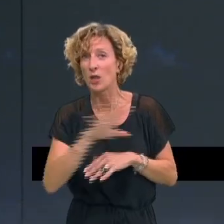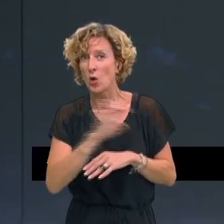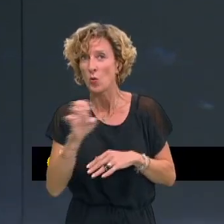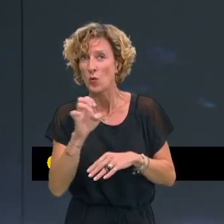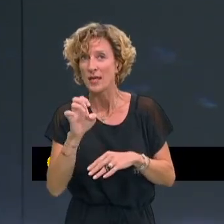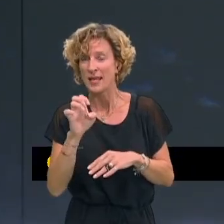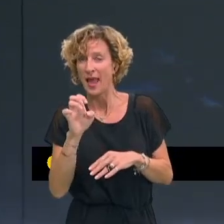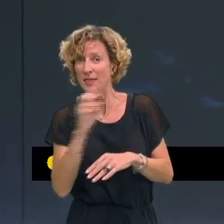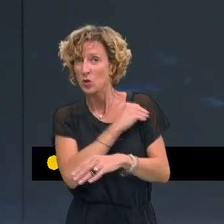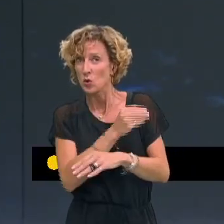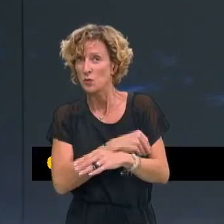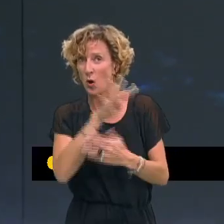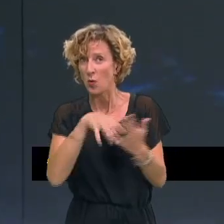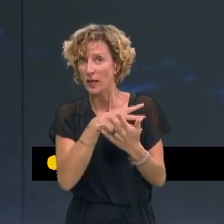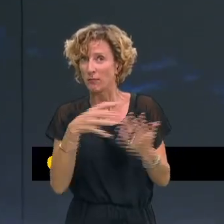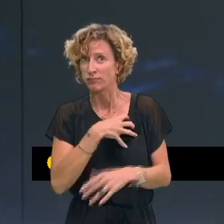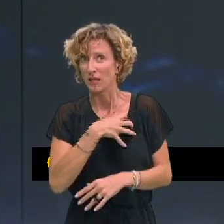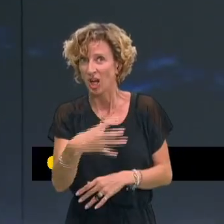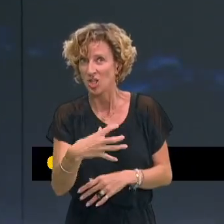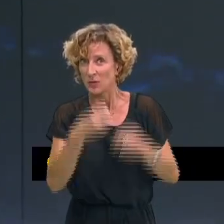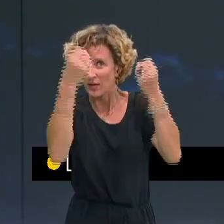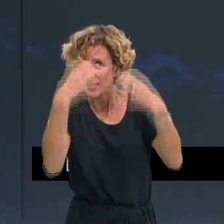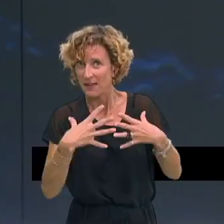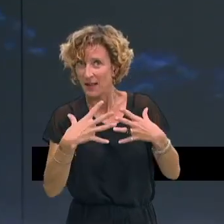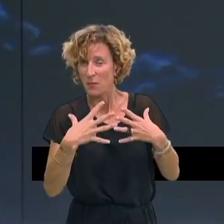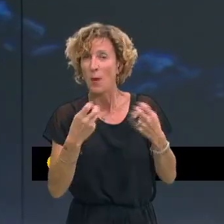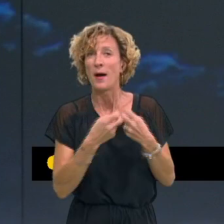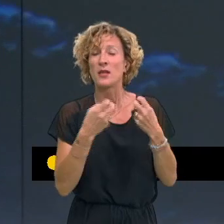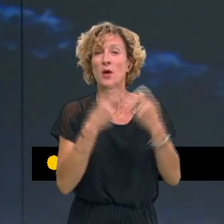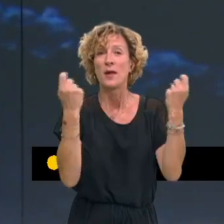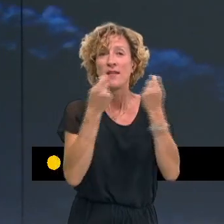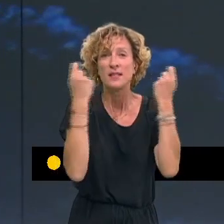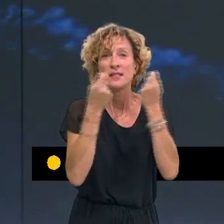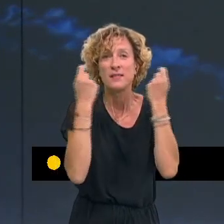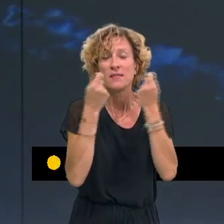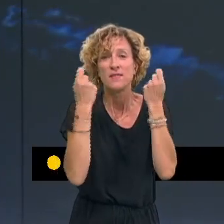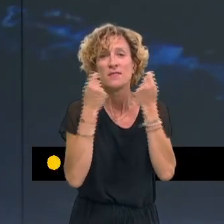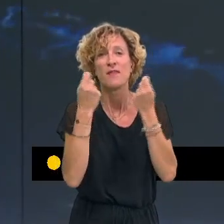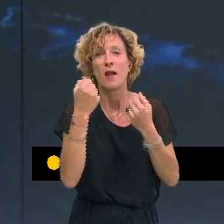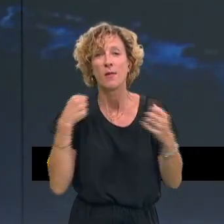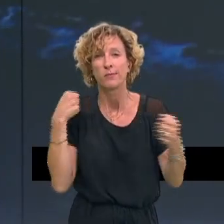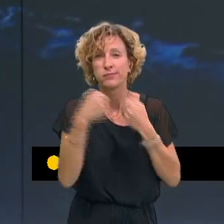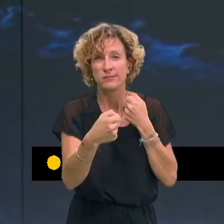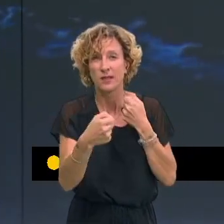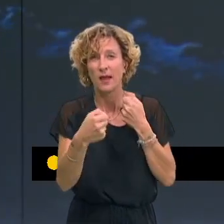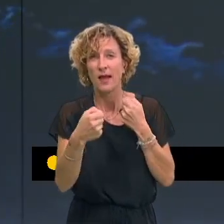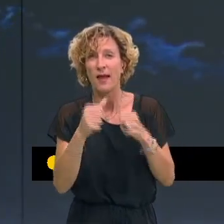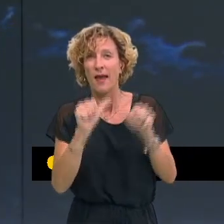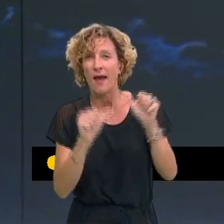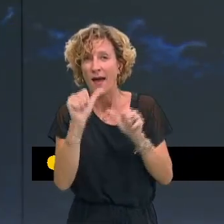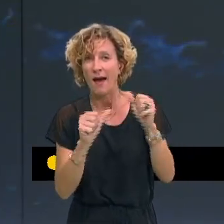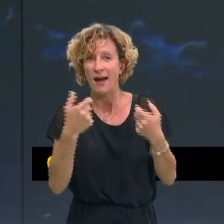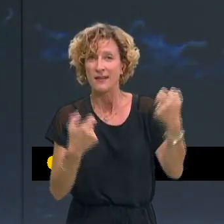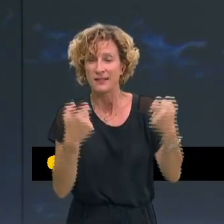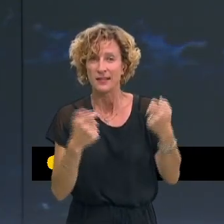encore chargé. Parmi les événements à suivre, un gala international de Muay Thai, un rallye VTT cross-country et un rallye